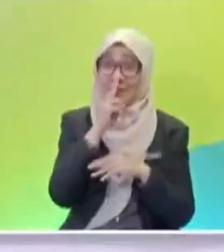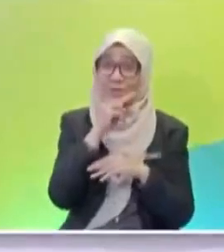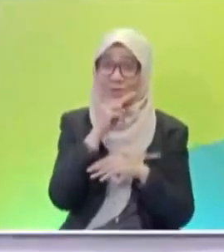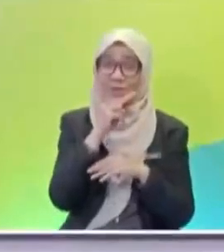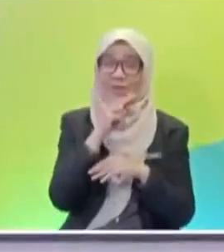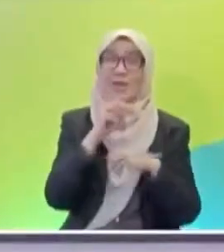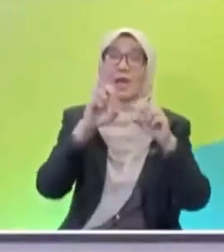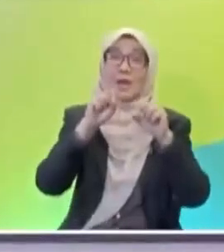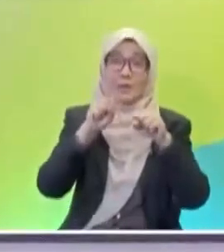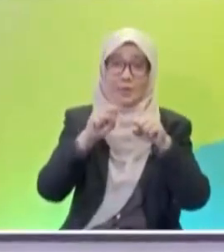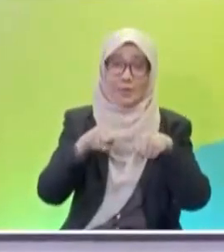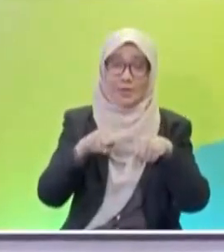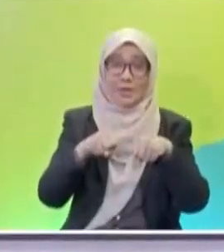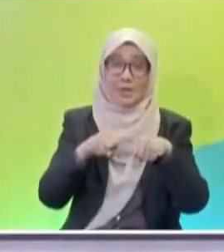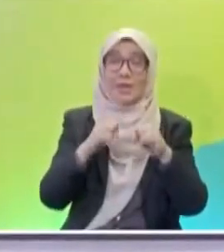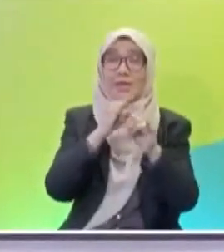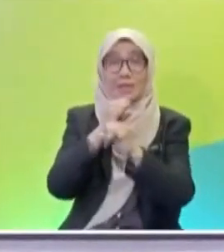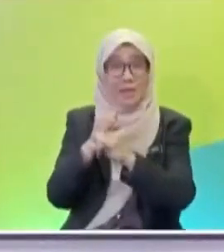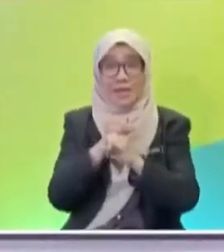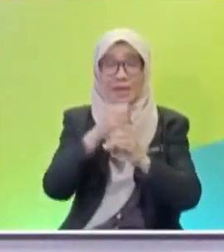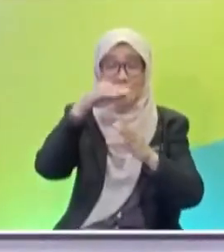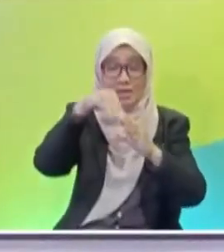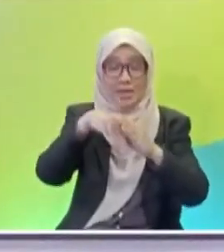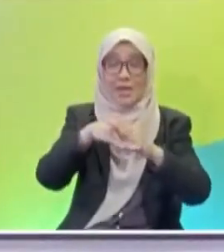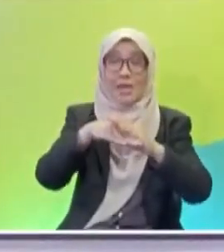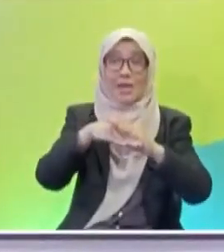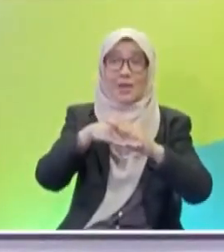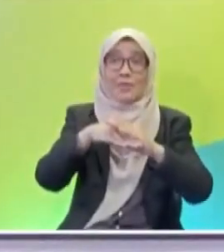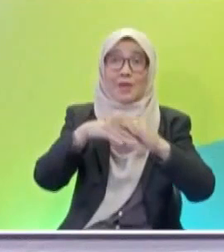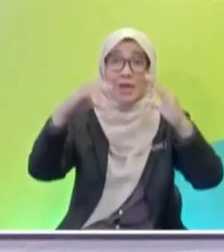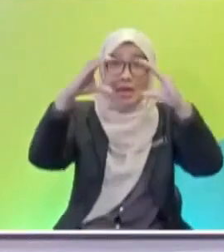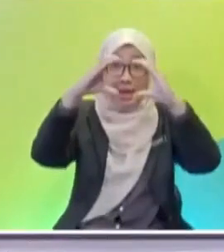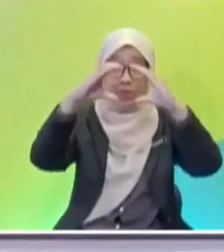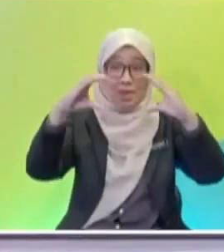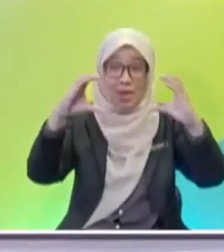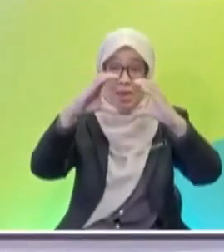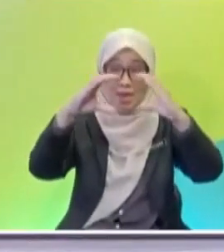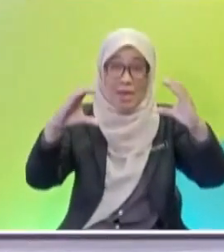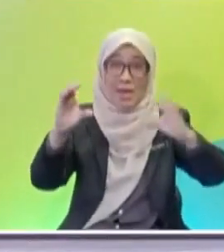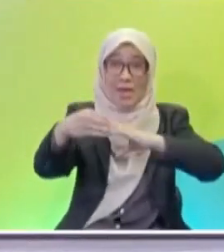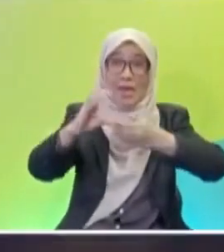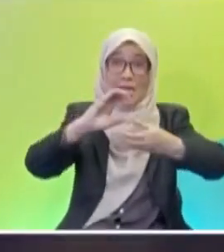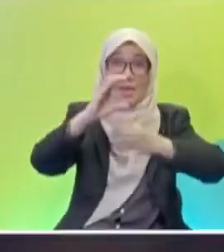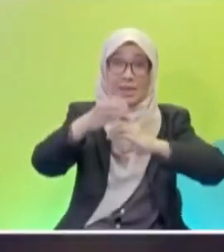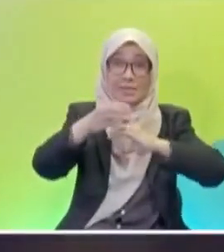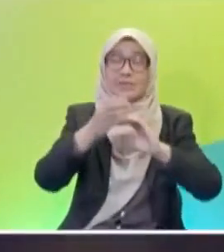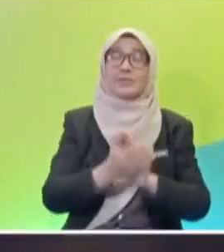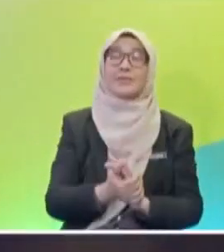boleh peliharanya di dalam sangka di kawasan rumah juga oke yang lagi satu